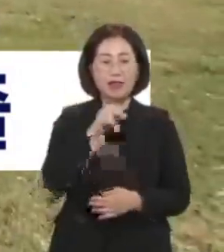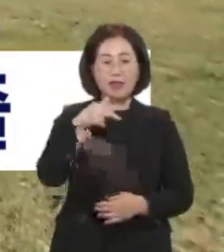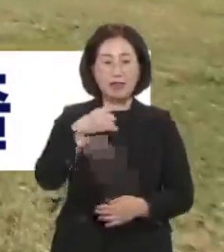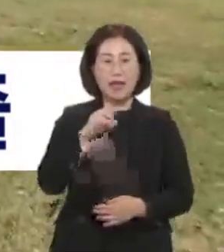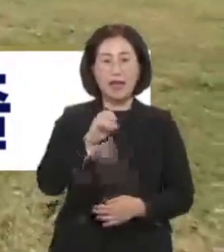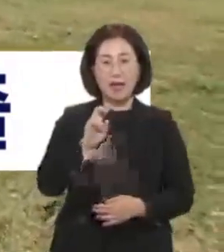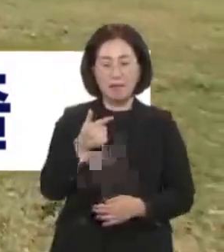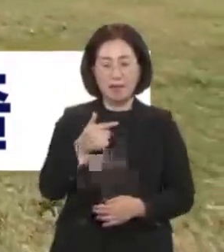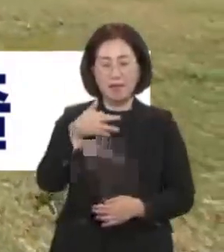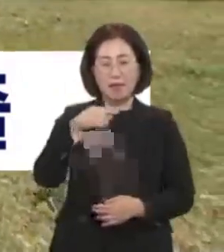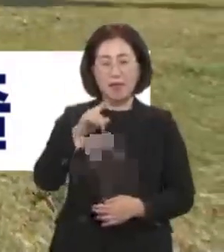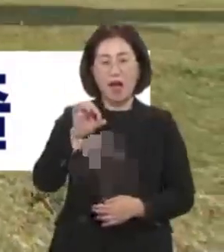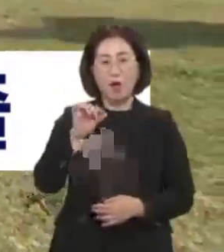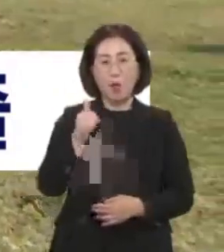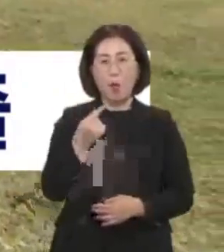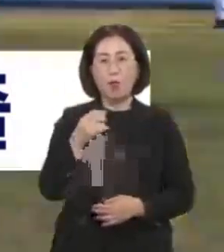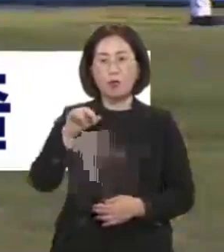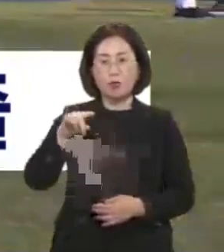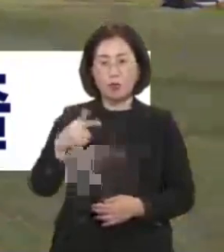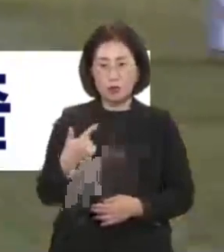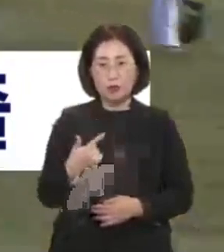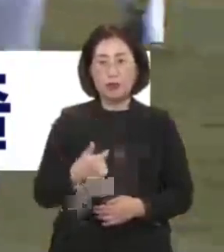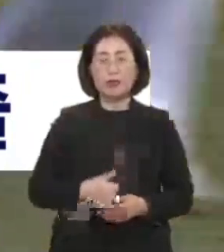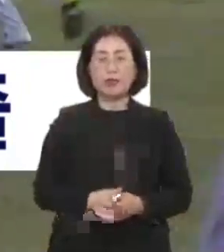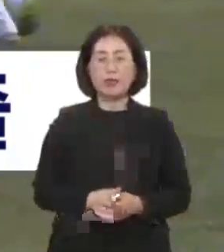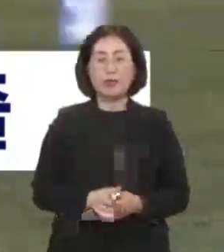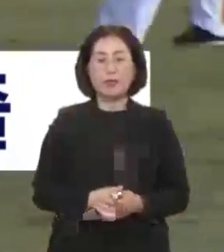장웅정 천보 이석재